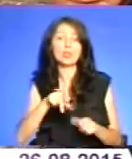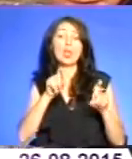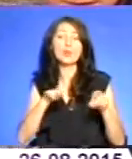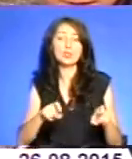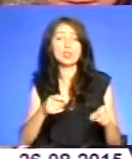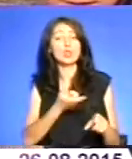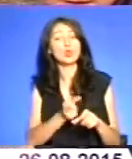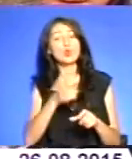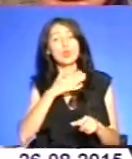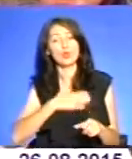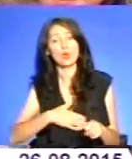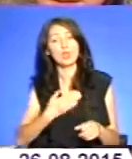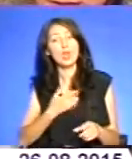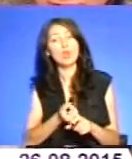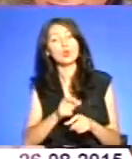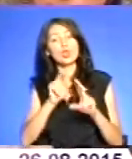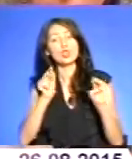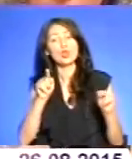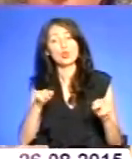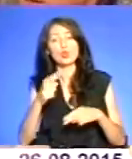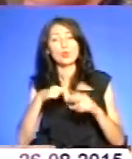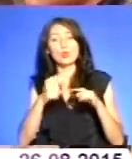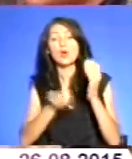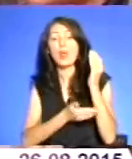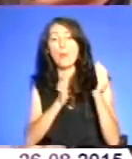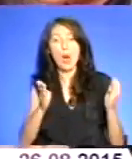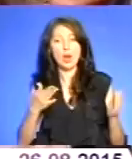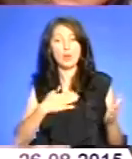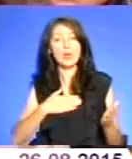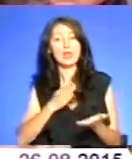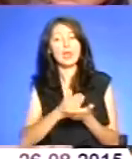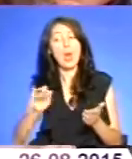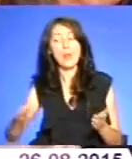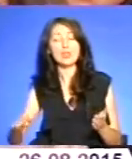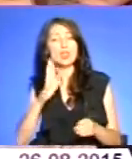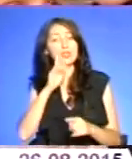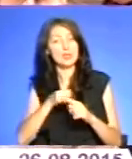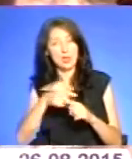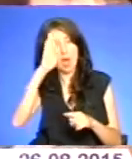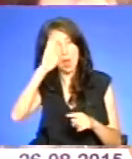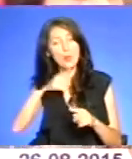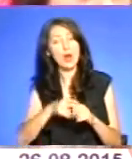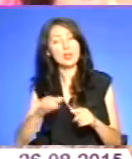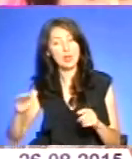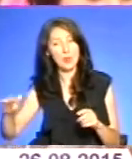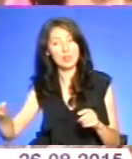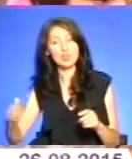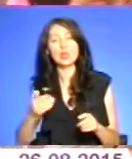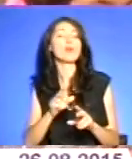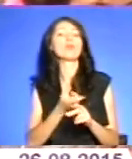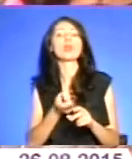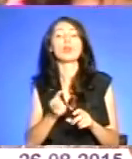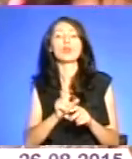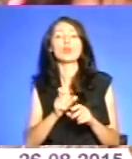задоволені. Я дуже щаслива, що тут збудували парк. У мене ще є менша сестричка і менший братик. І дуже часто